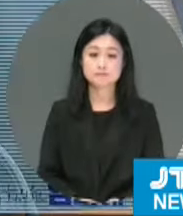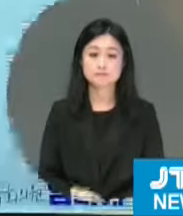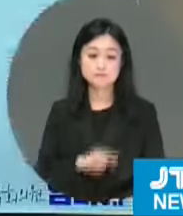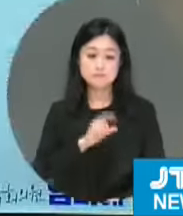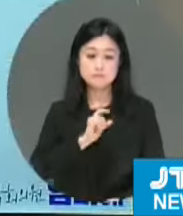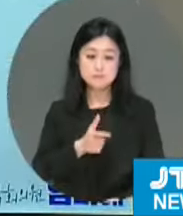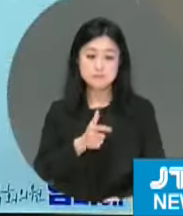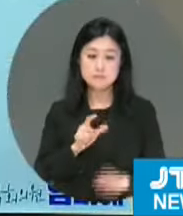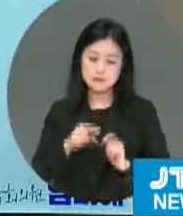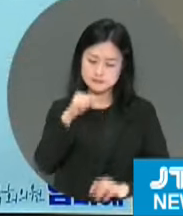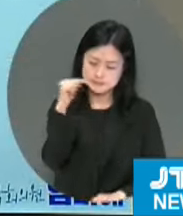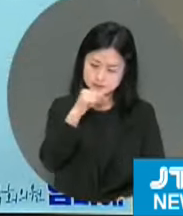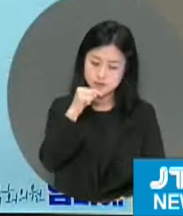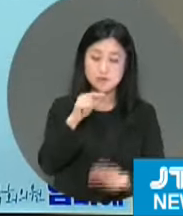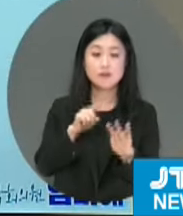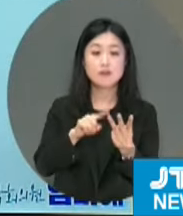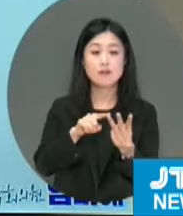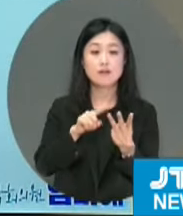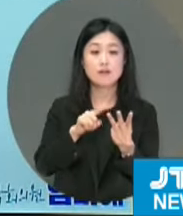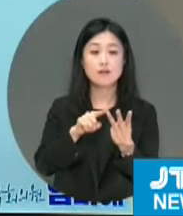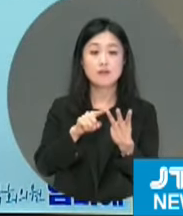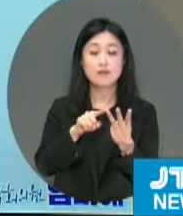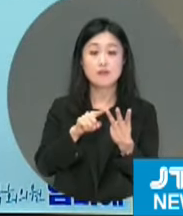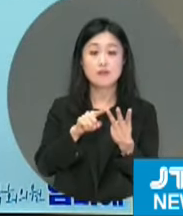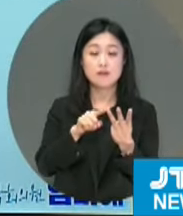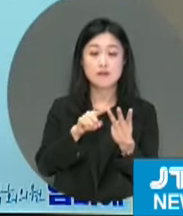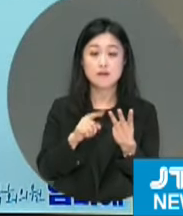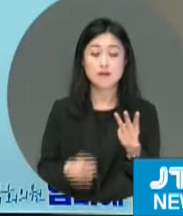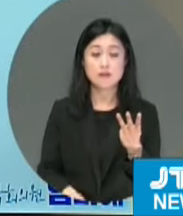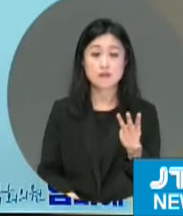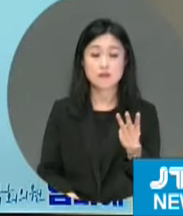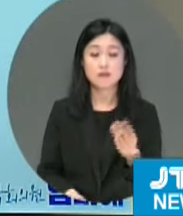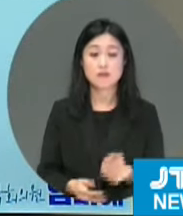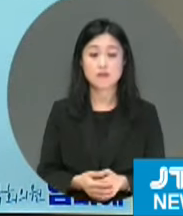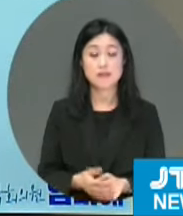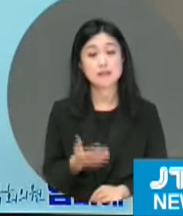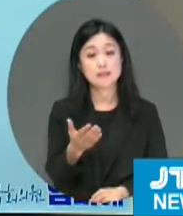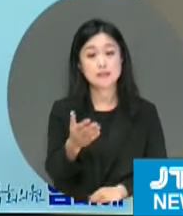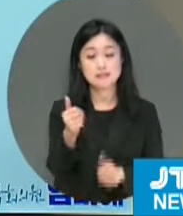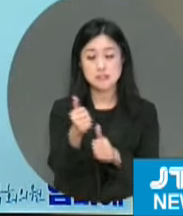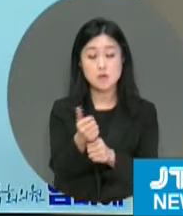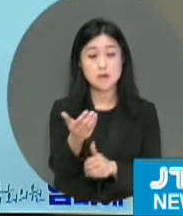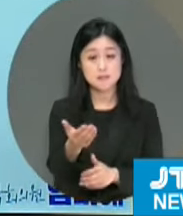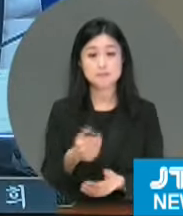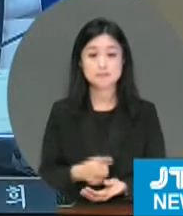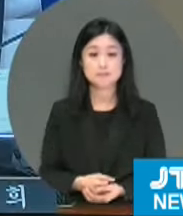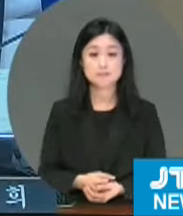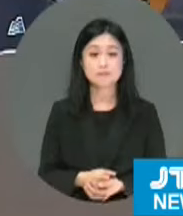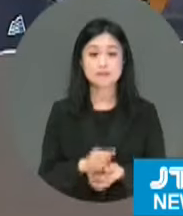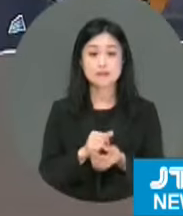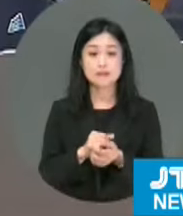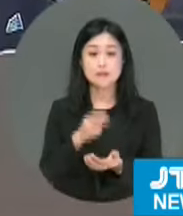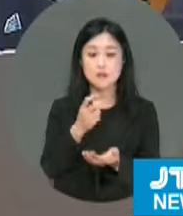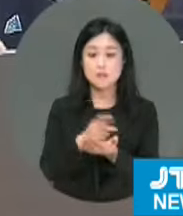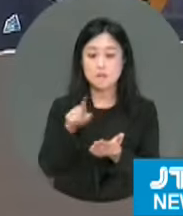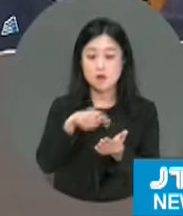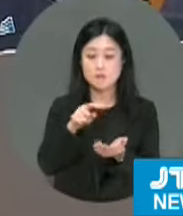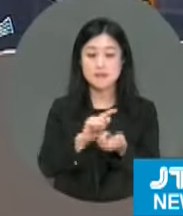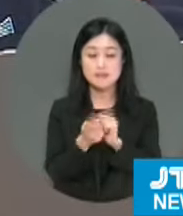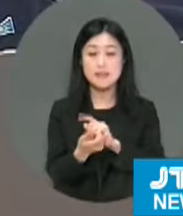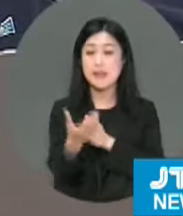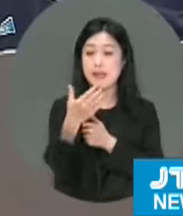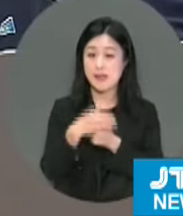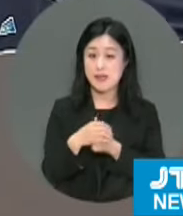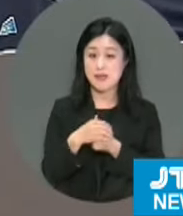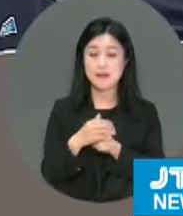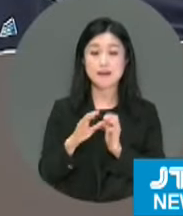요건은 훨씬 더 해바라기 센터가 더 엄격합니다. 그 차관님, 대행이라 하더라도 어차피